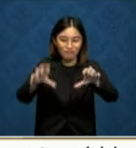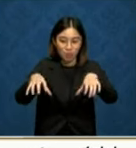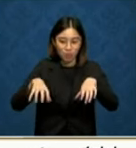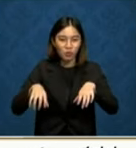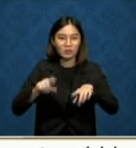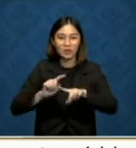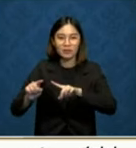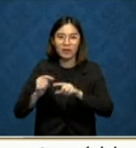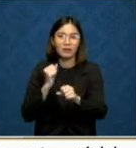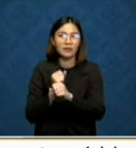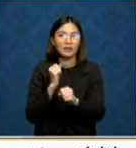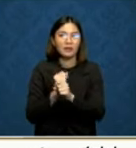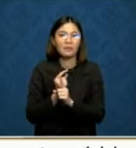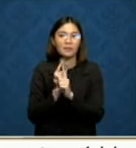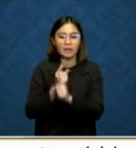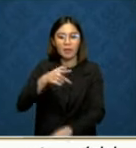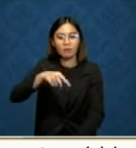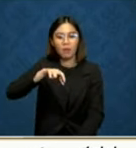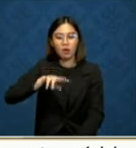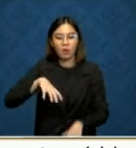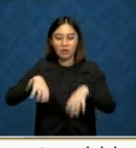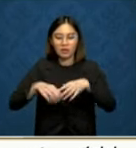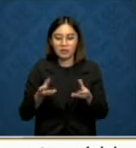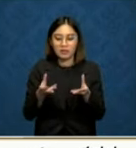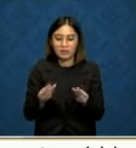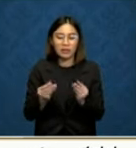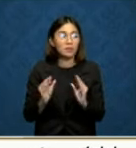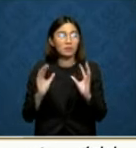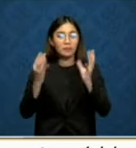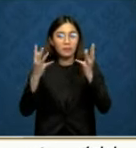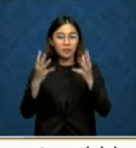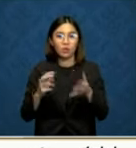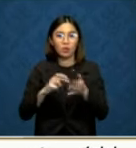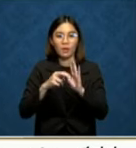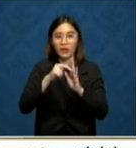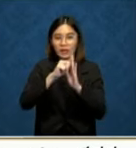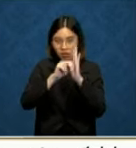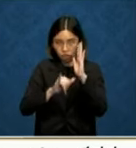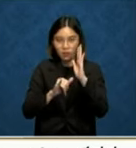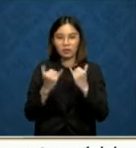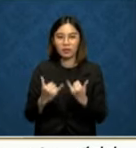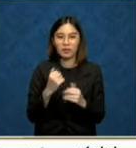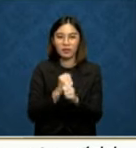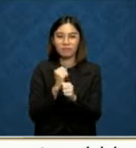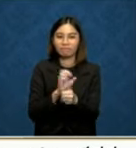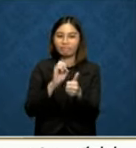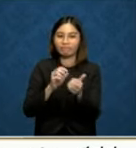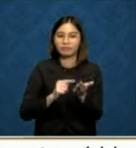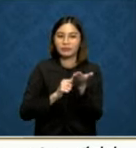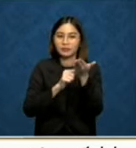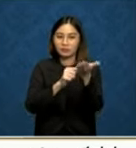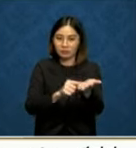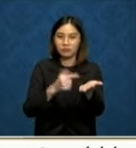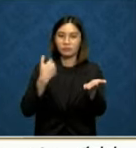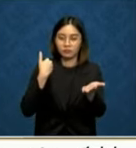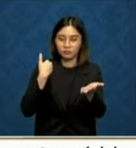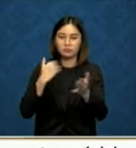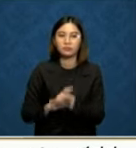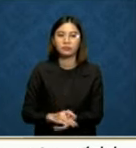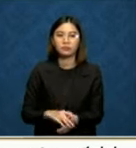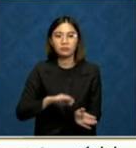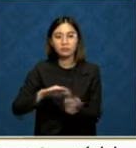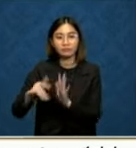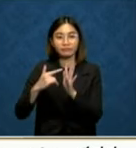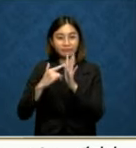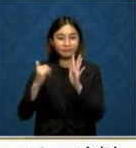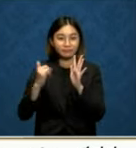ไม่ได้ดำเนินการตามพ broadcasting to projectอัี้ก็เป็นอีก นอั Bilel ที่เราได้ทำขอเสนอไปส่วนด้านอาหาร